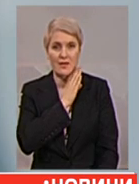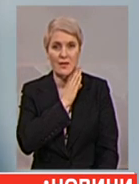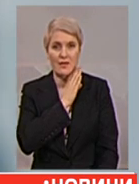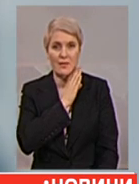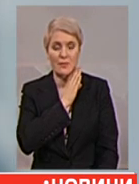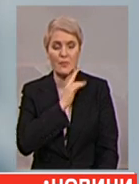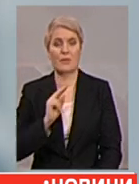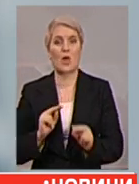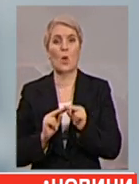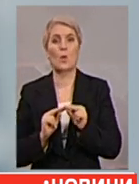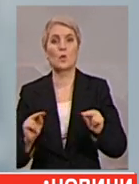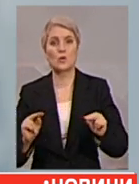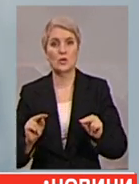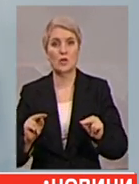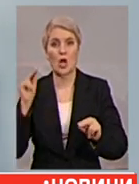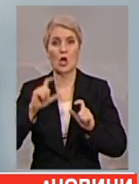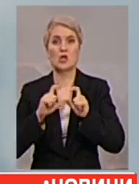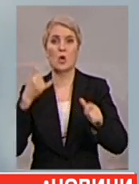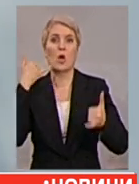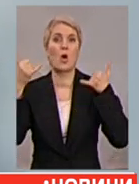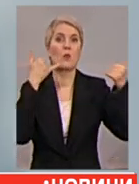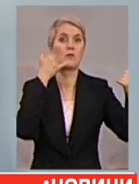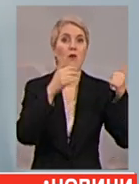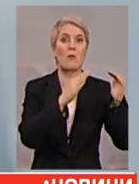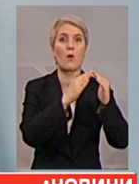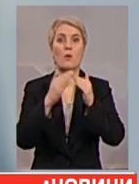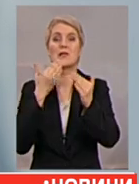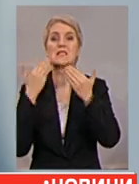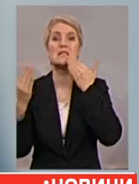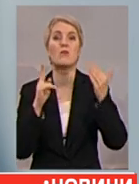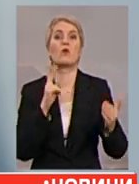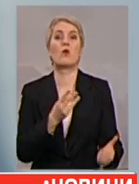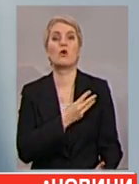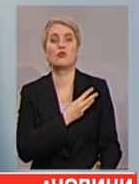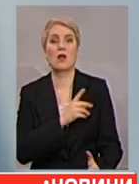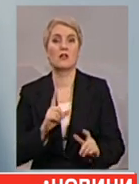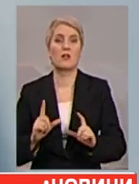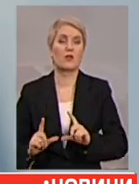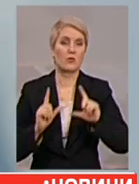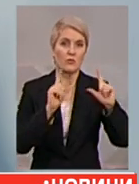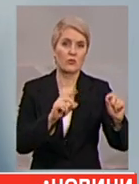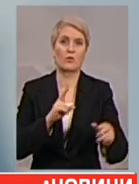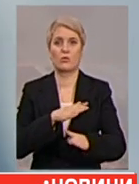И учителя со школы обзванивают всех по домам, спрашивают, кто желает эвакуировать, кто нет.